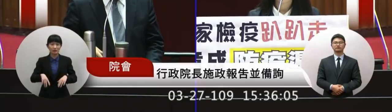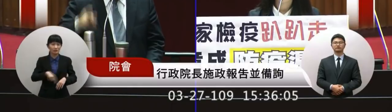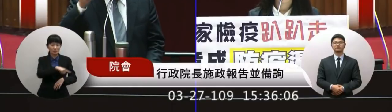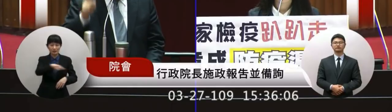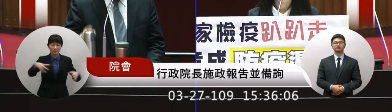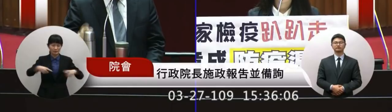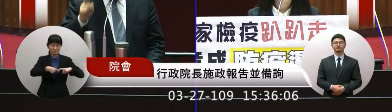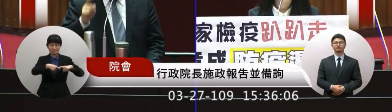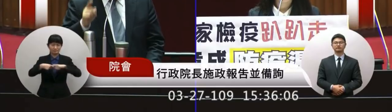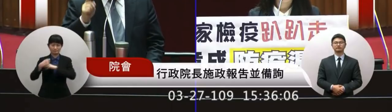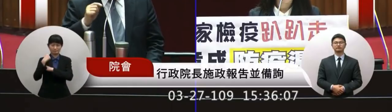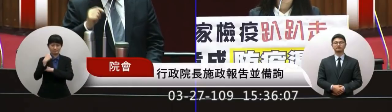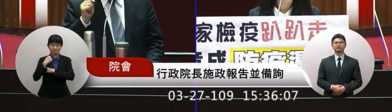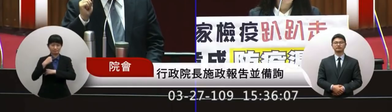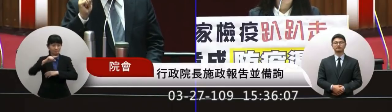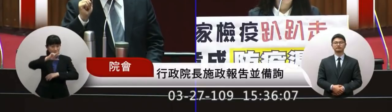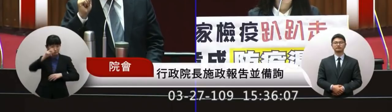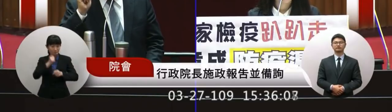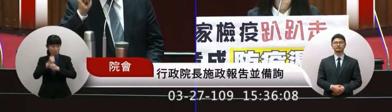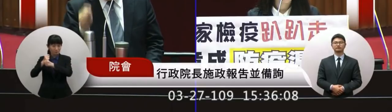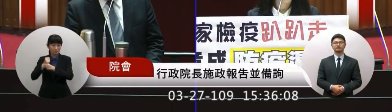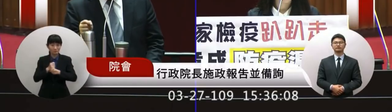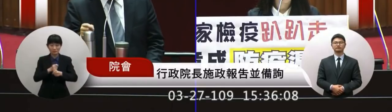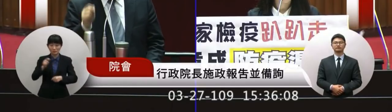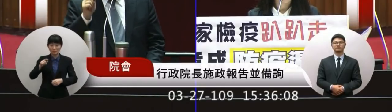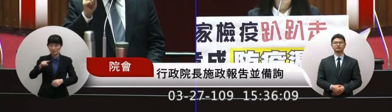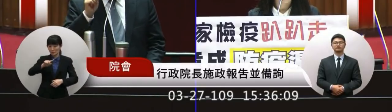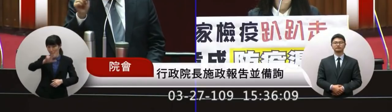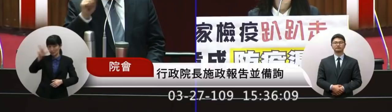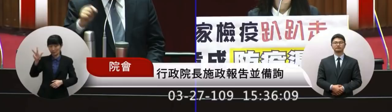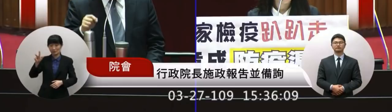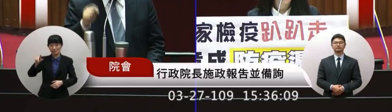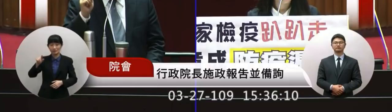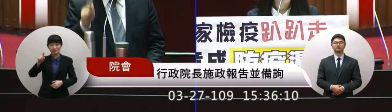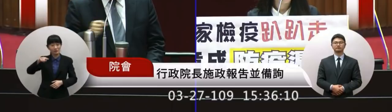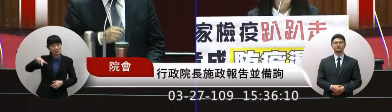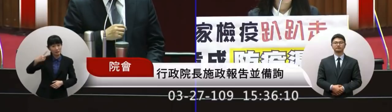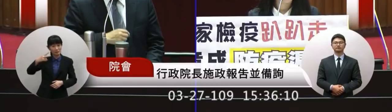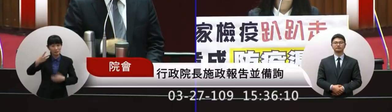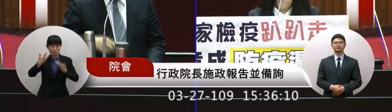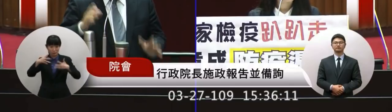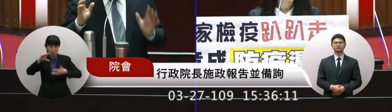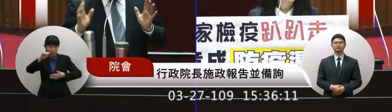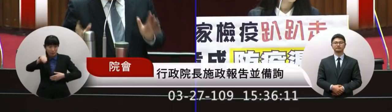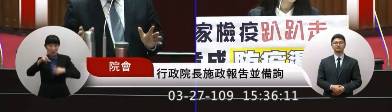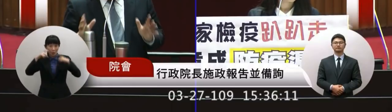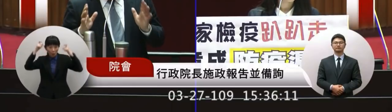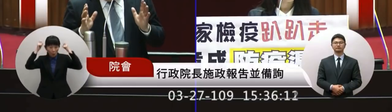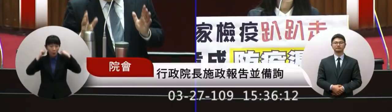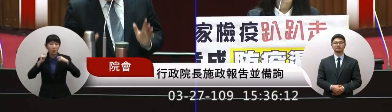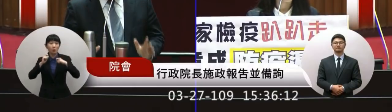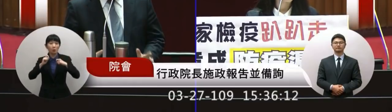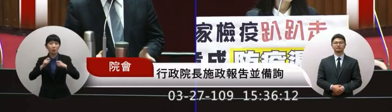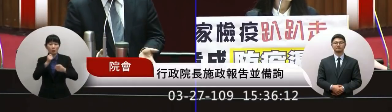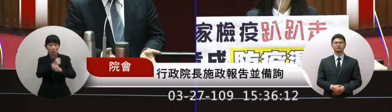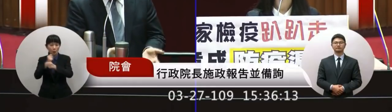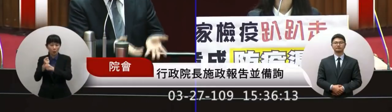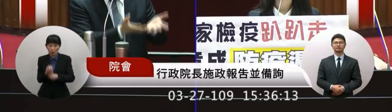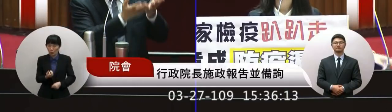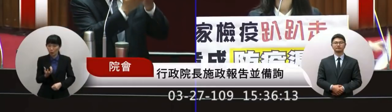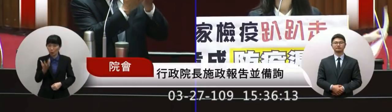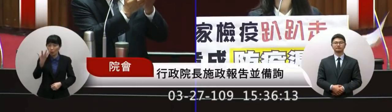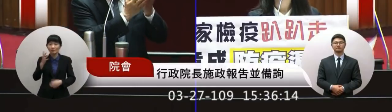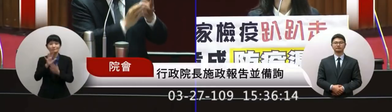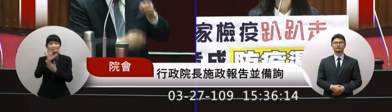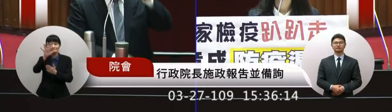家的努力，已经来到了1200多万片，平均每天。那未来我们还想